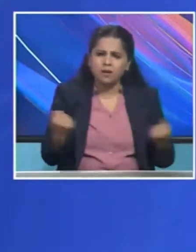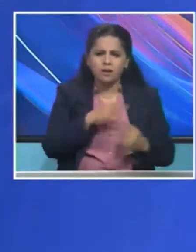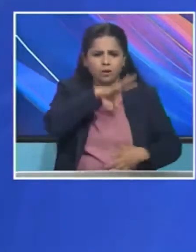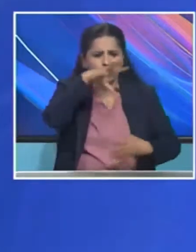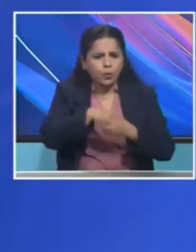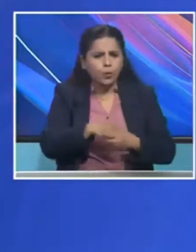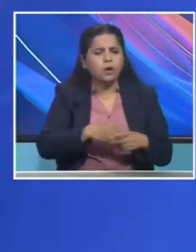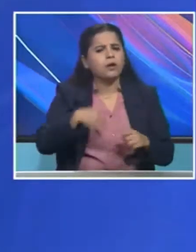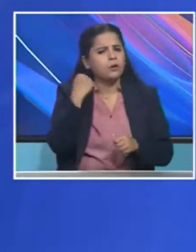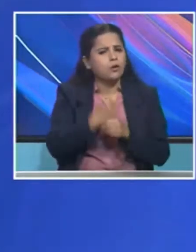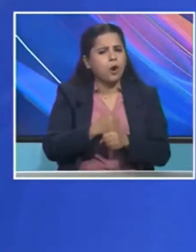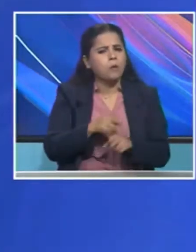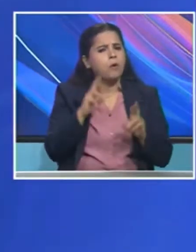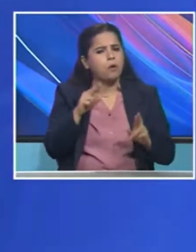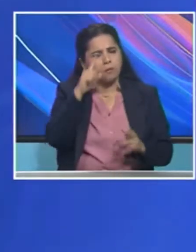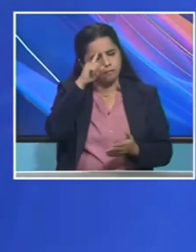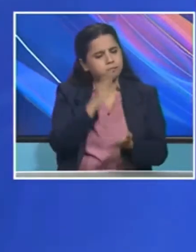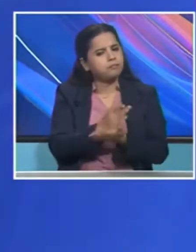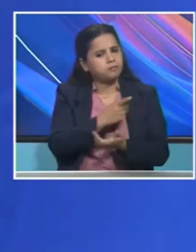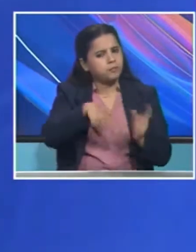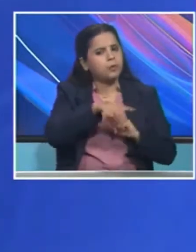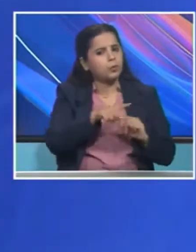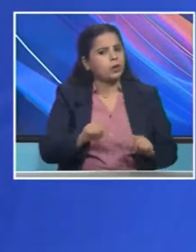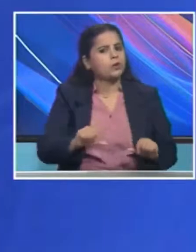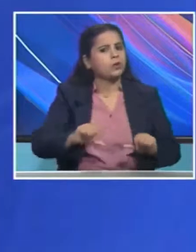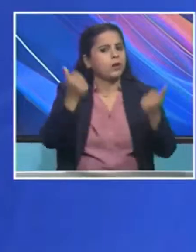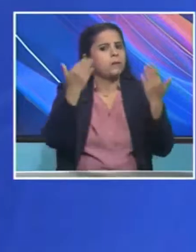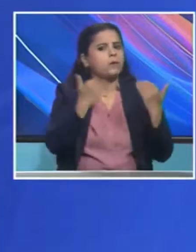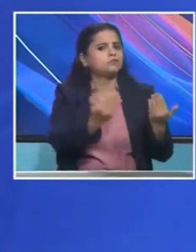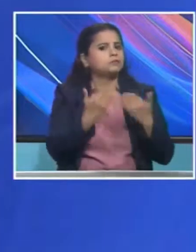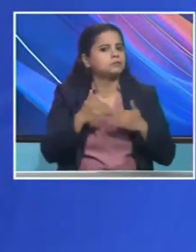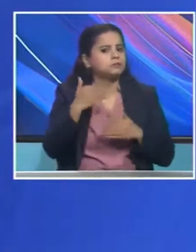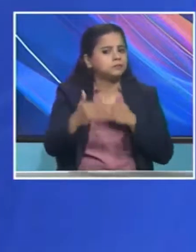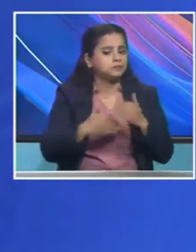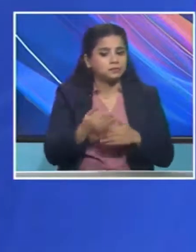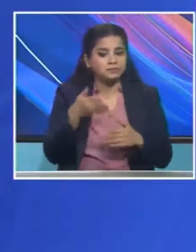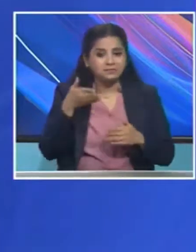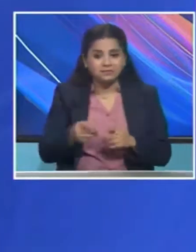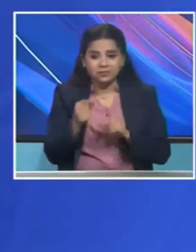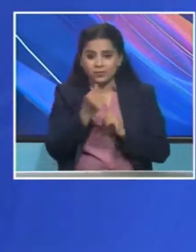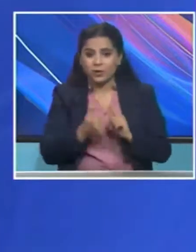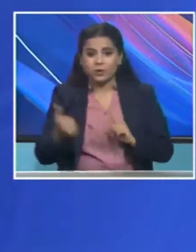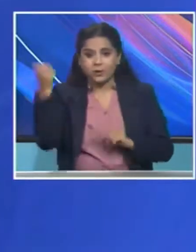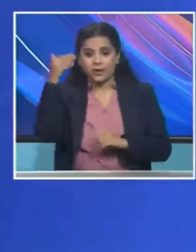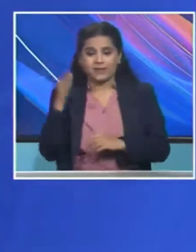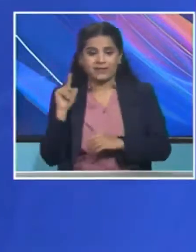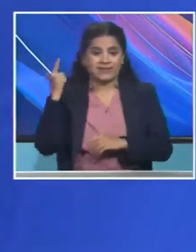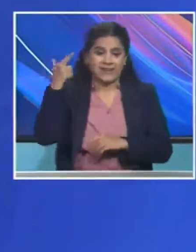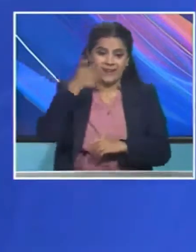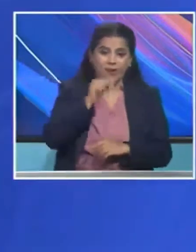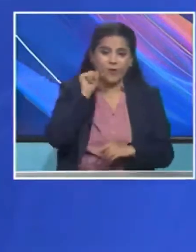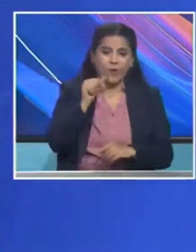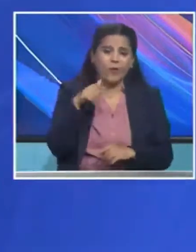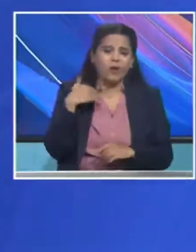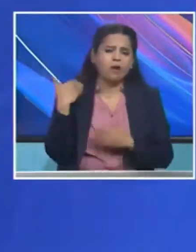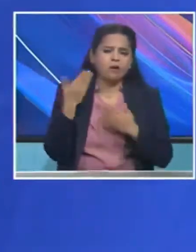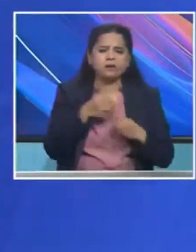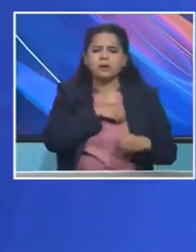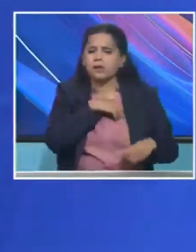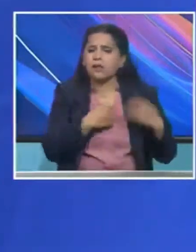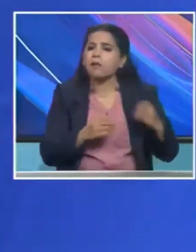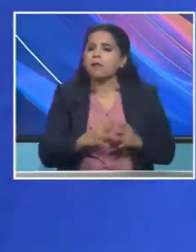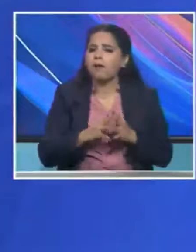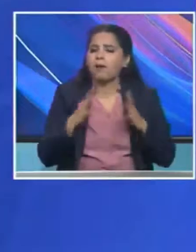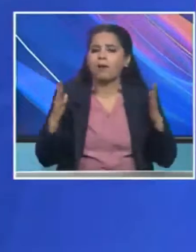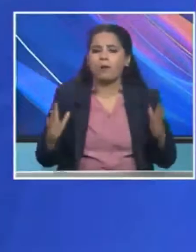लाभ मिलने का भरोसा भी जताया। रायसीना हिल तक पहुंचने से पहले द्रौपदी मुर्मू का एक लंबा संघर्ष रहा है